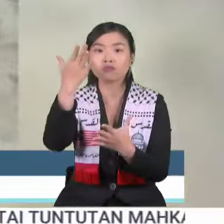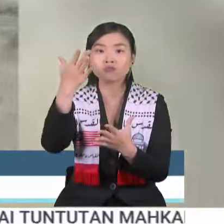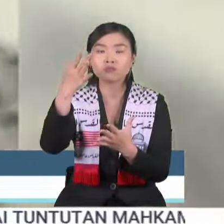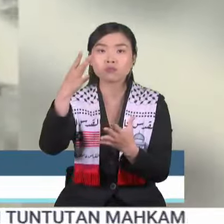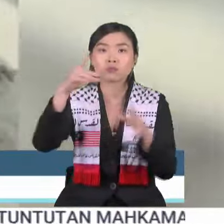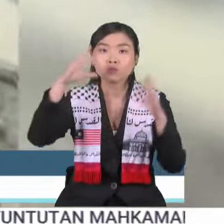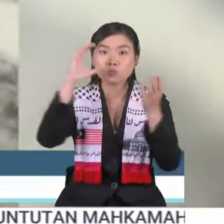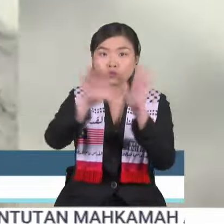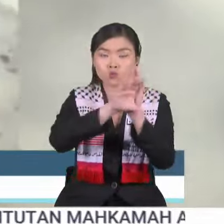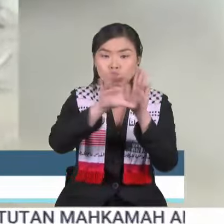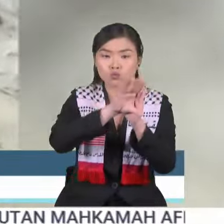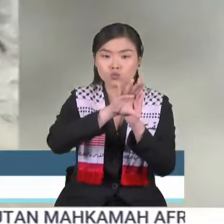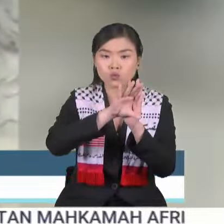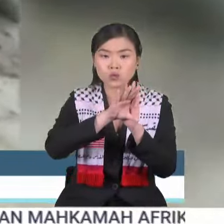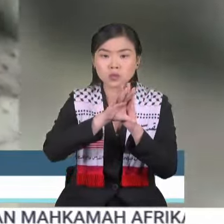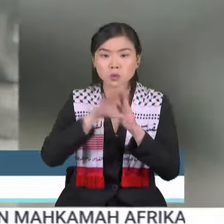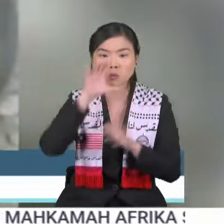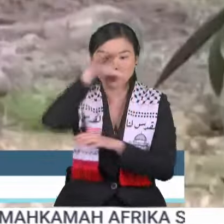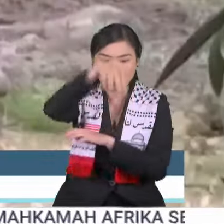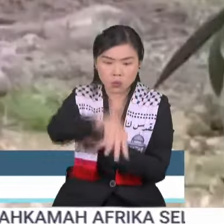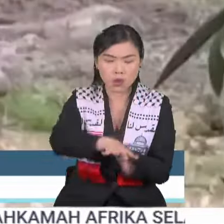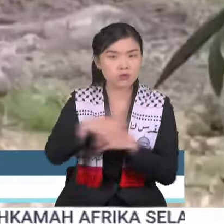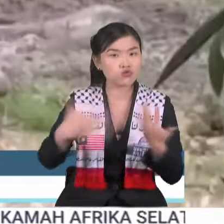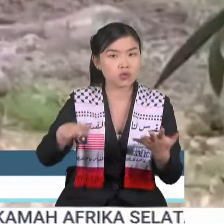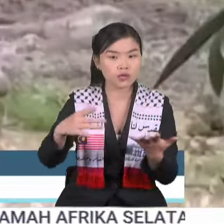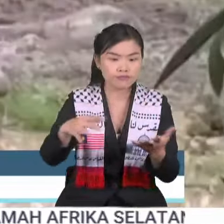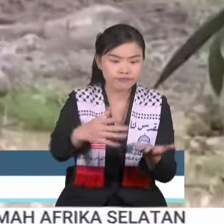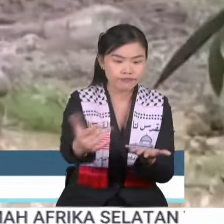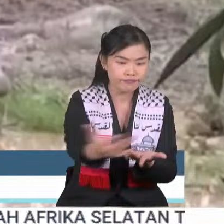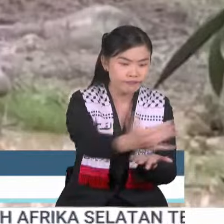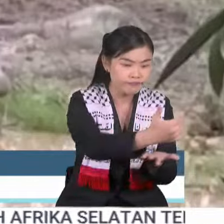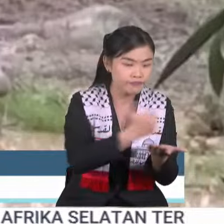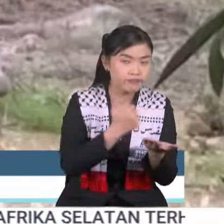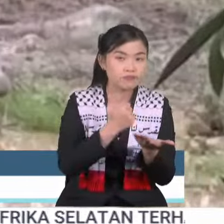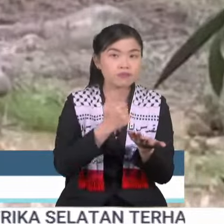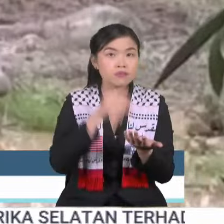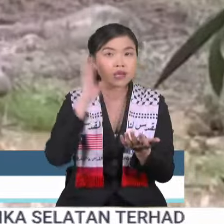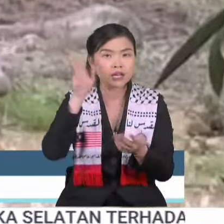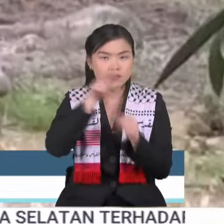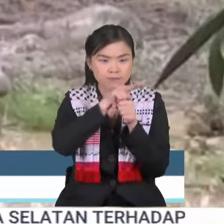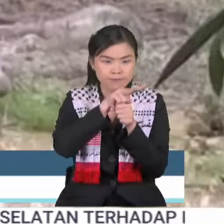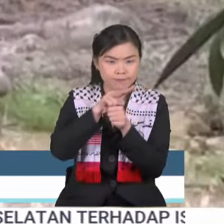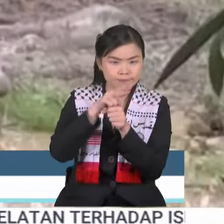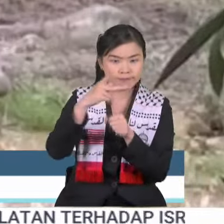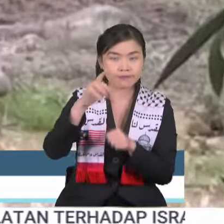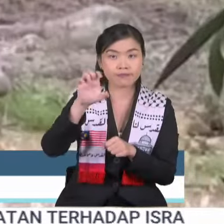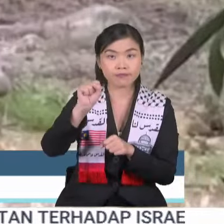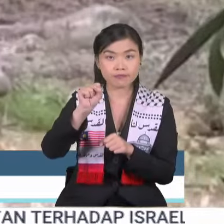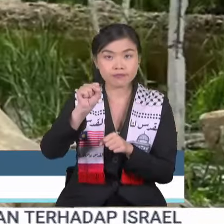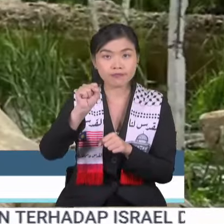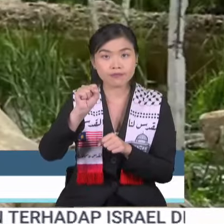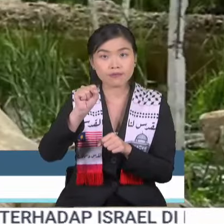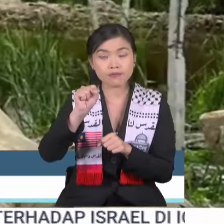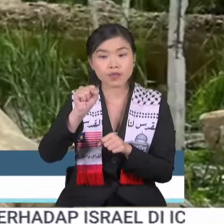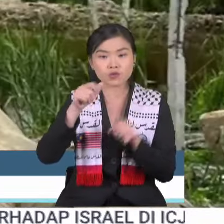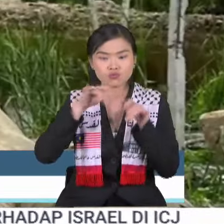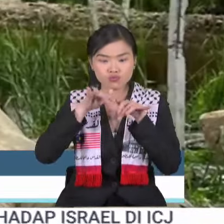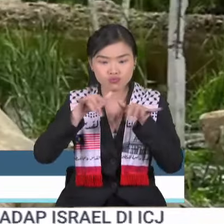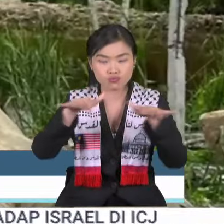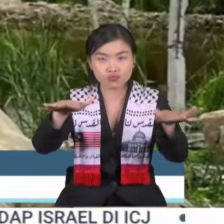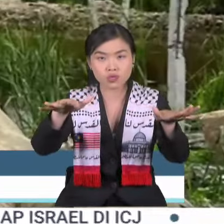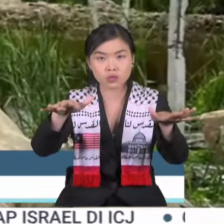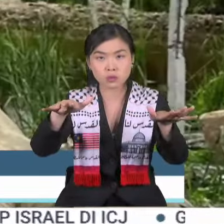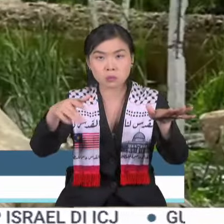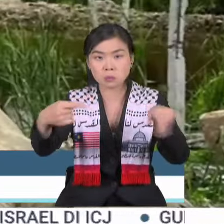sampel daripada bangkai gajah berkenaan telah diambil. Beliau akan memantau kes berkenaan dengan yang tular